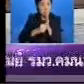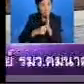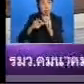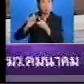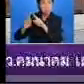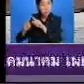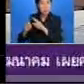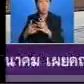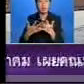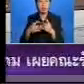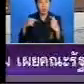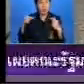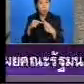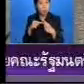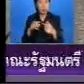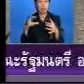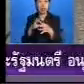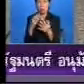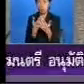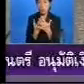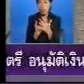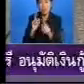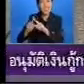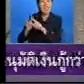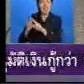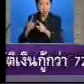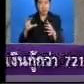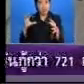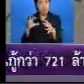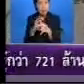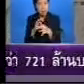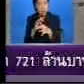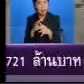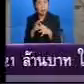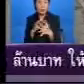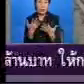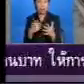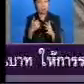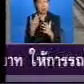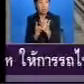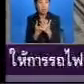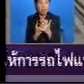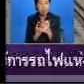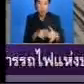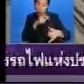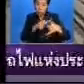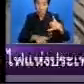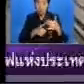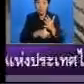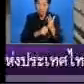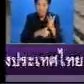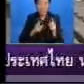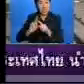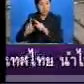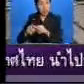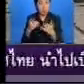ภูมิภาคและในส่วนของการขยายช่วงเงินในส่วนของการได้สำหรับเสียภาษีเงินได้บุคคลธรรมดาเนี่ยนะครับตามที่